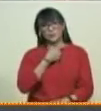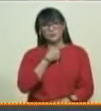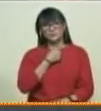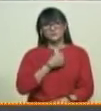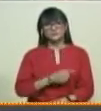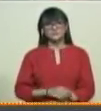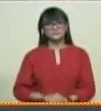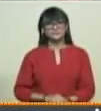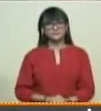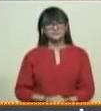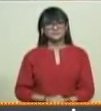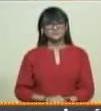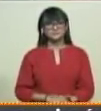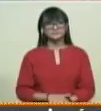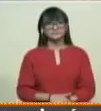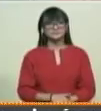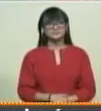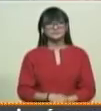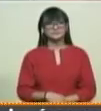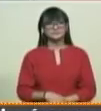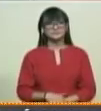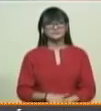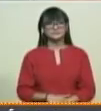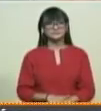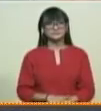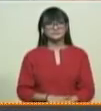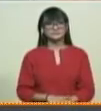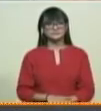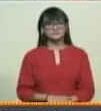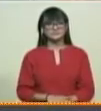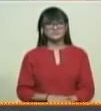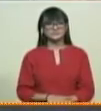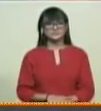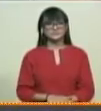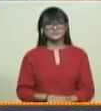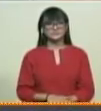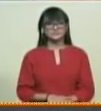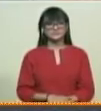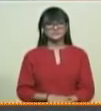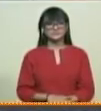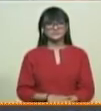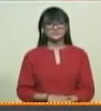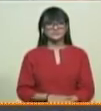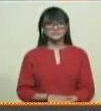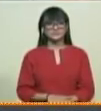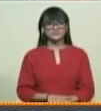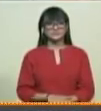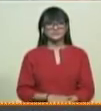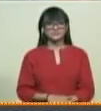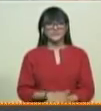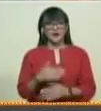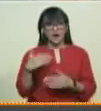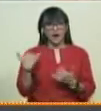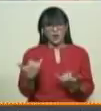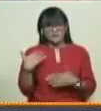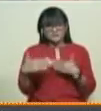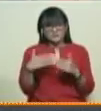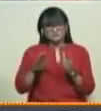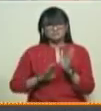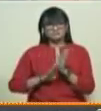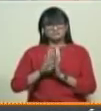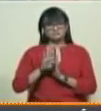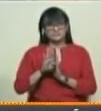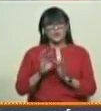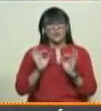Devamlı olarak kontakta olduğumuzdan çok memnunluk duyuyorum. Y que estemos avanzando a